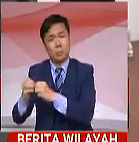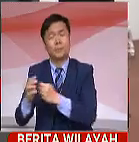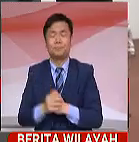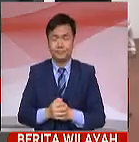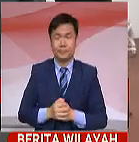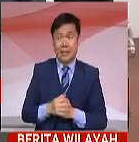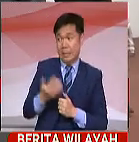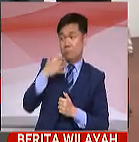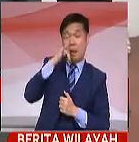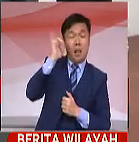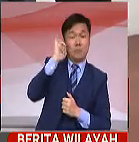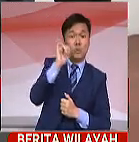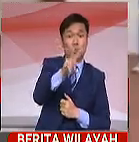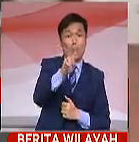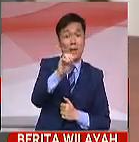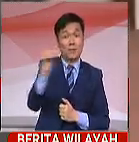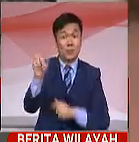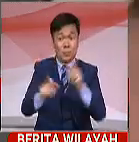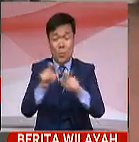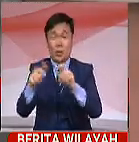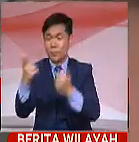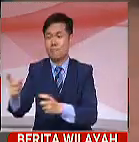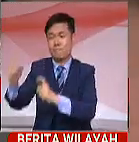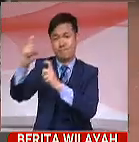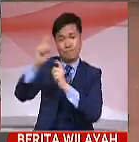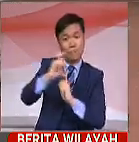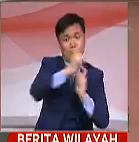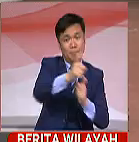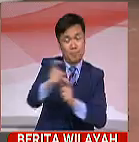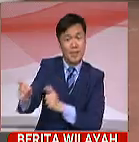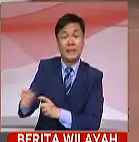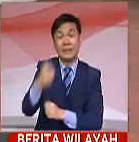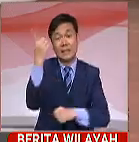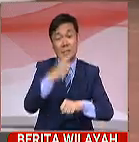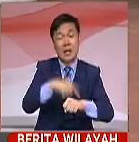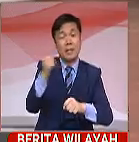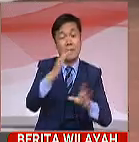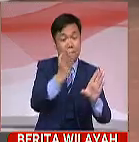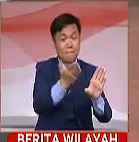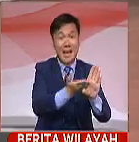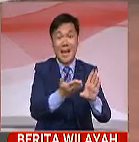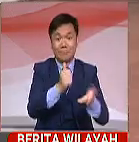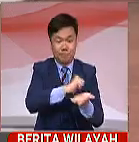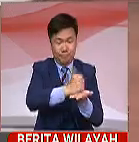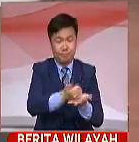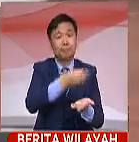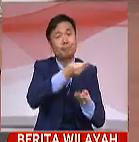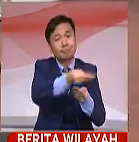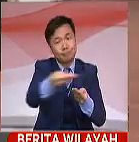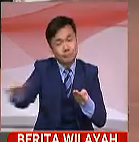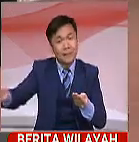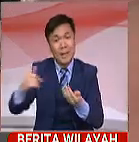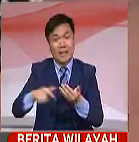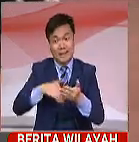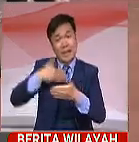Setakat semalam, lebih 200,000 individu yang layak telah menerima bantuan tunai sekali bayar yang disalurkan ke akaun masing-masing. Pembayaran itu dijangka selesai akhir